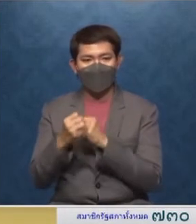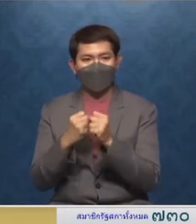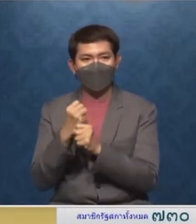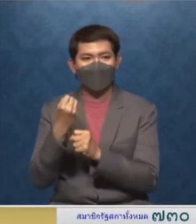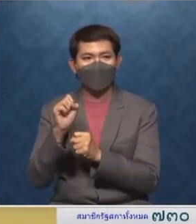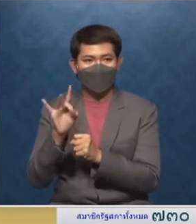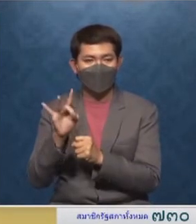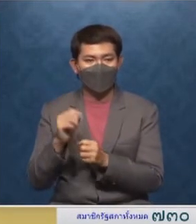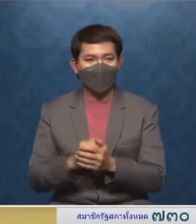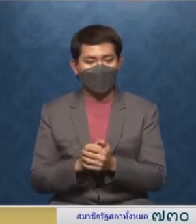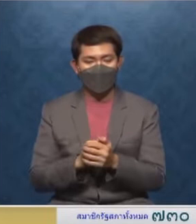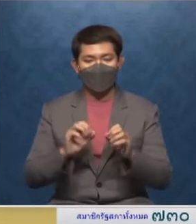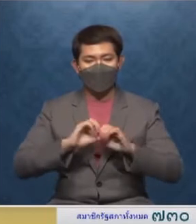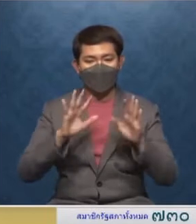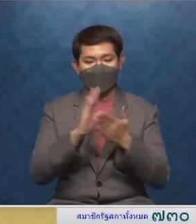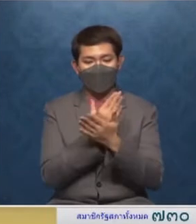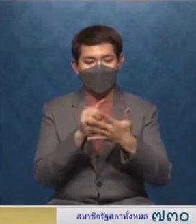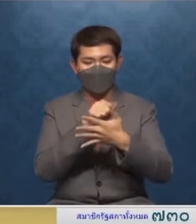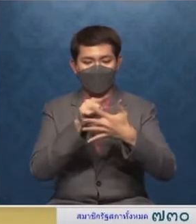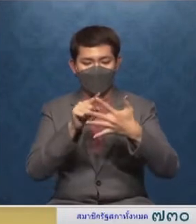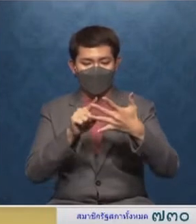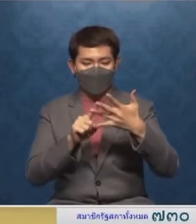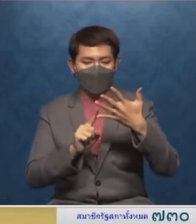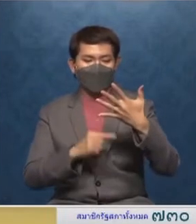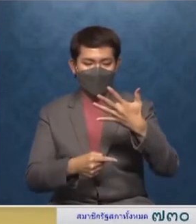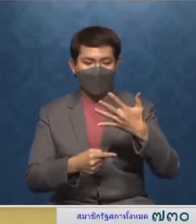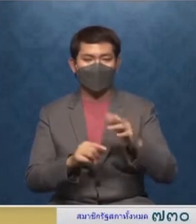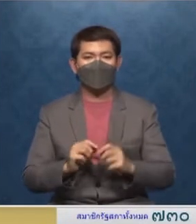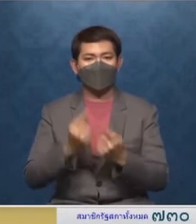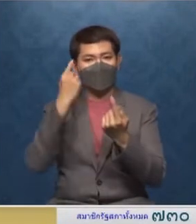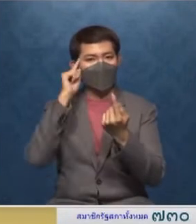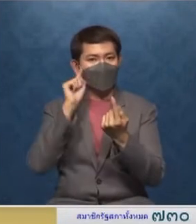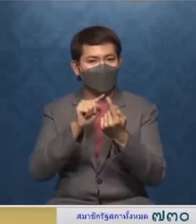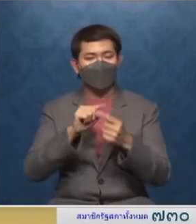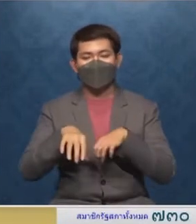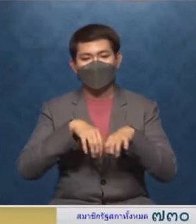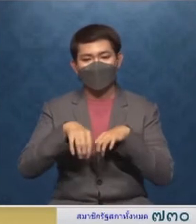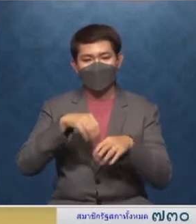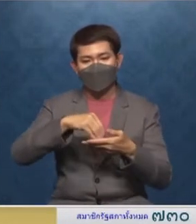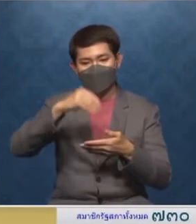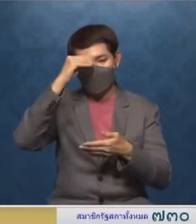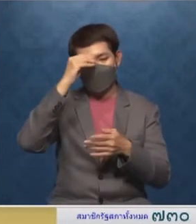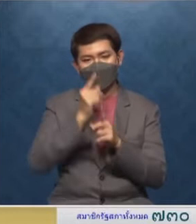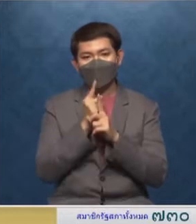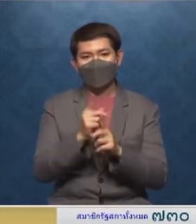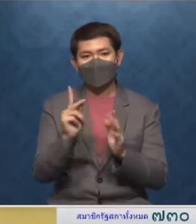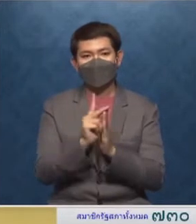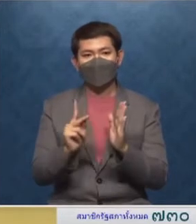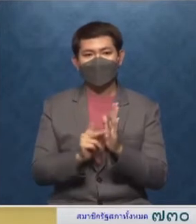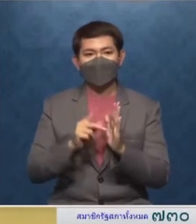ความชัดเจนว่าเป็นเป้าหมายนะครับเป้าหมายของการจัดการศึกษาตามพระราชฉบับ